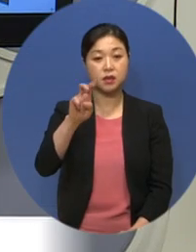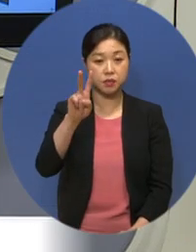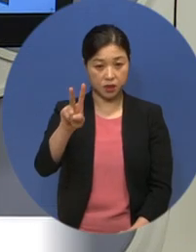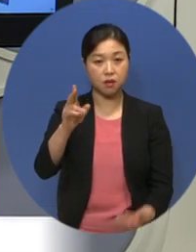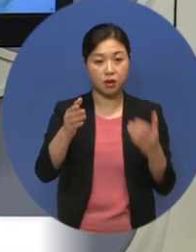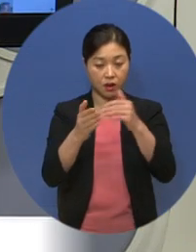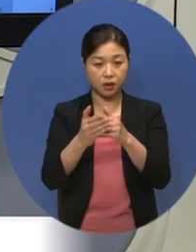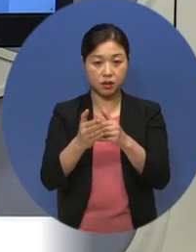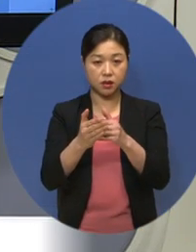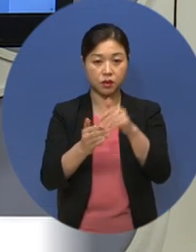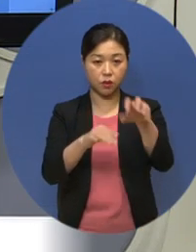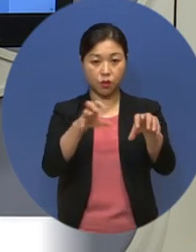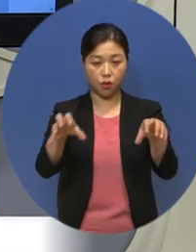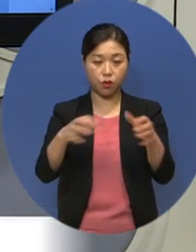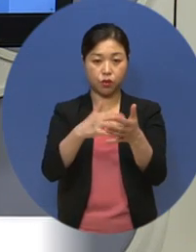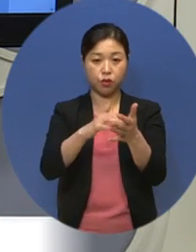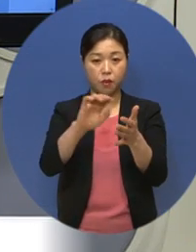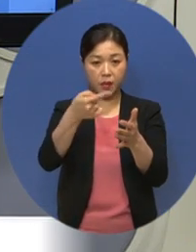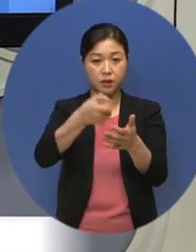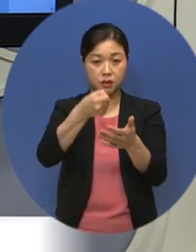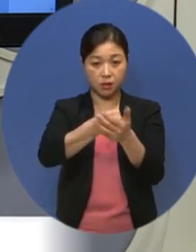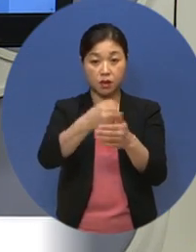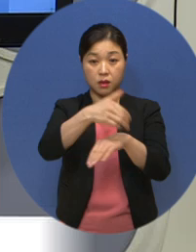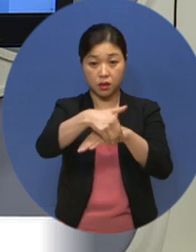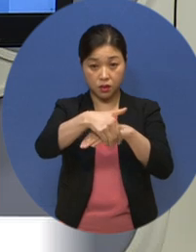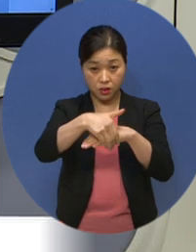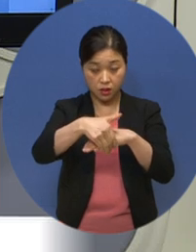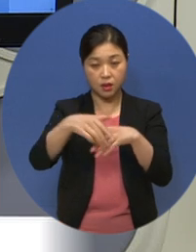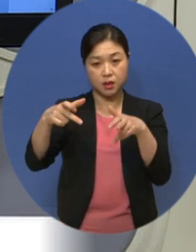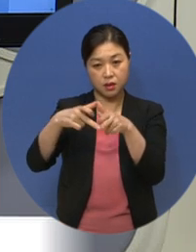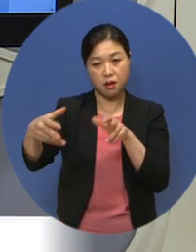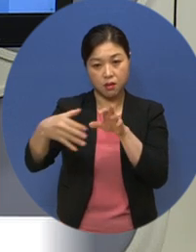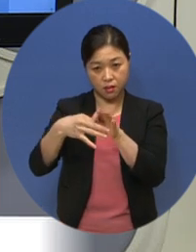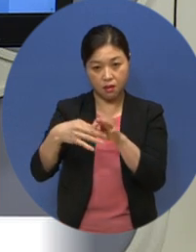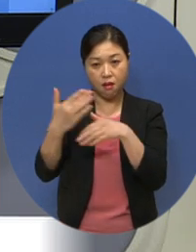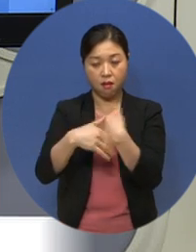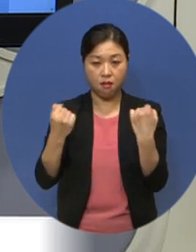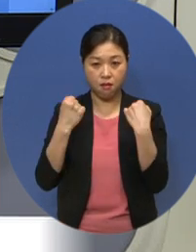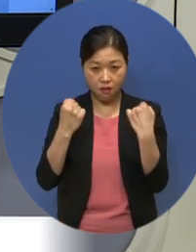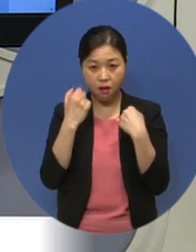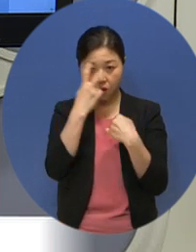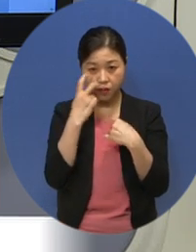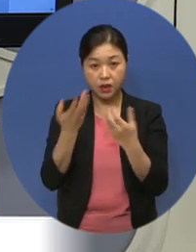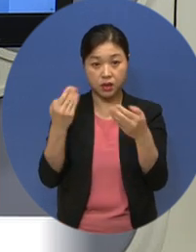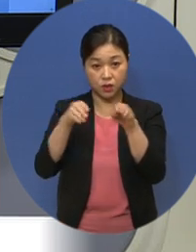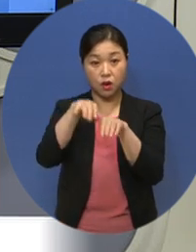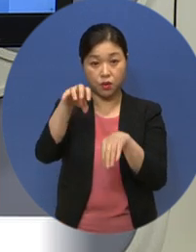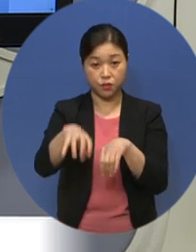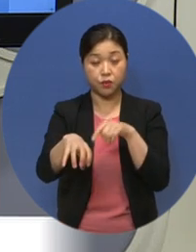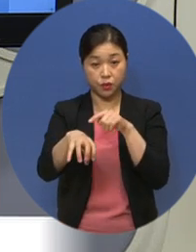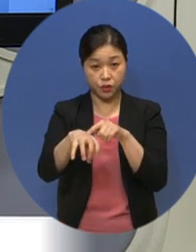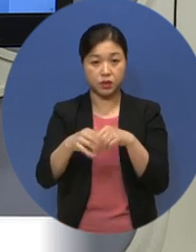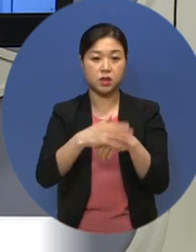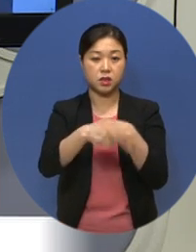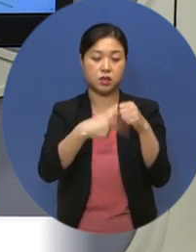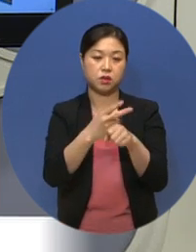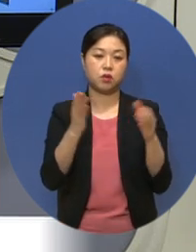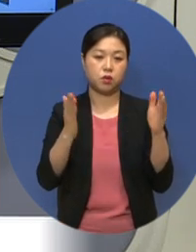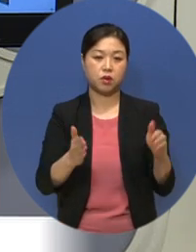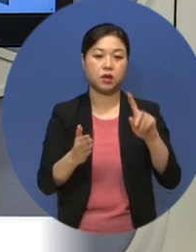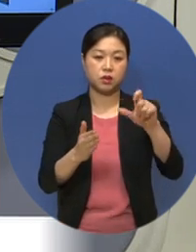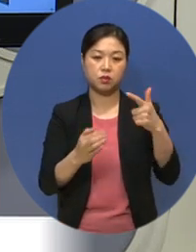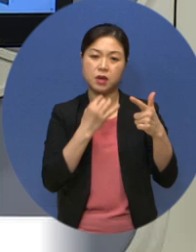100 개 소 를 지정할 예정이던 장애 친화 건강검진 비관 이 지난 2년간 16개 소